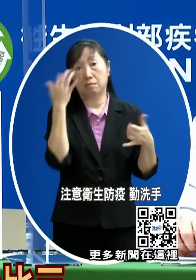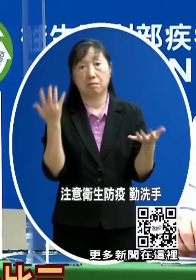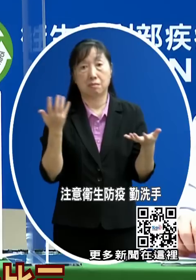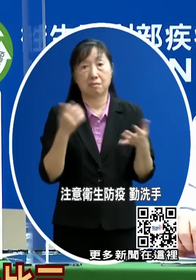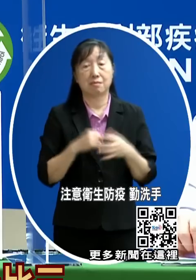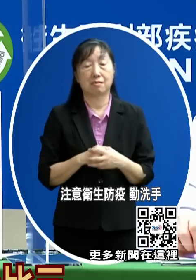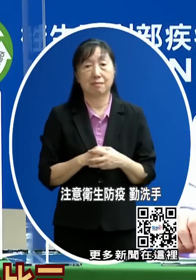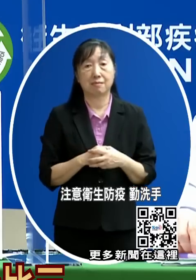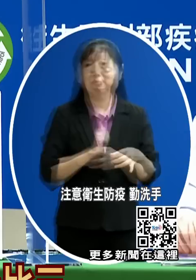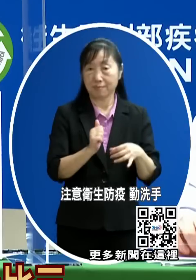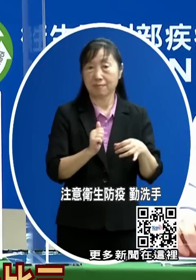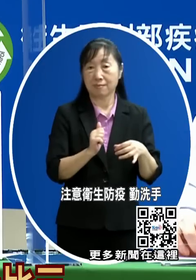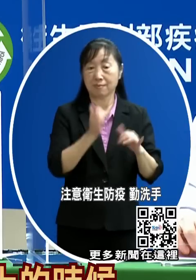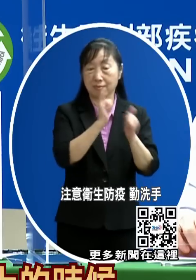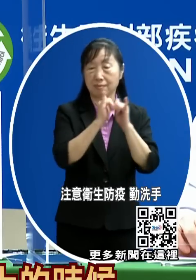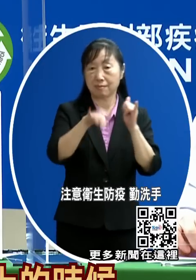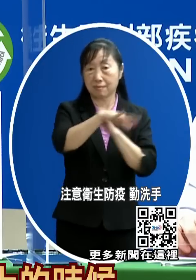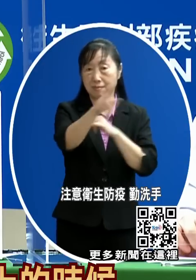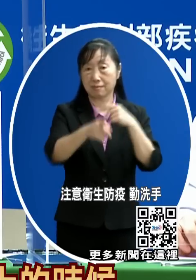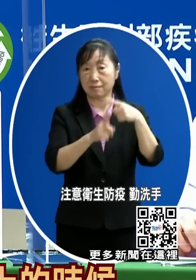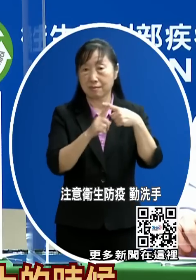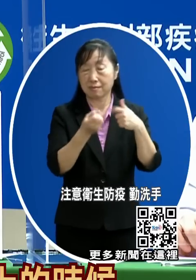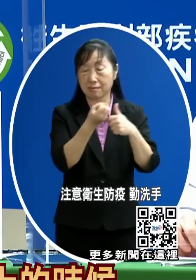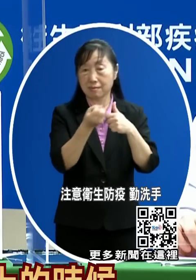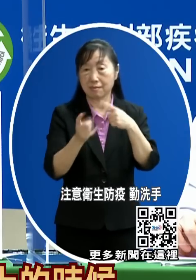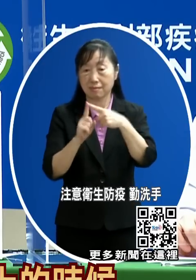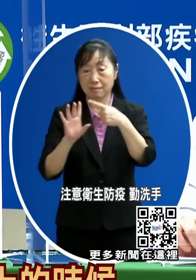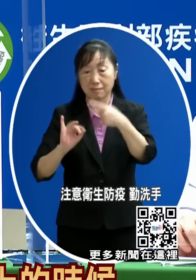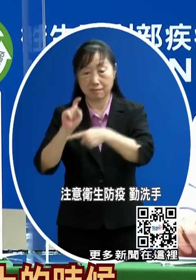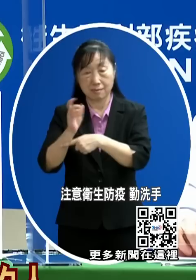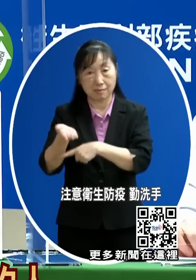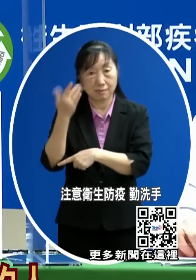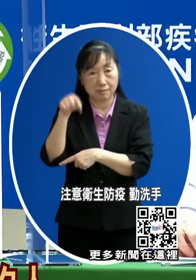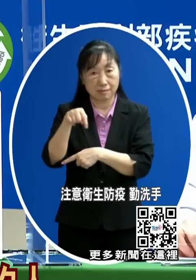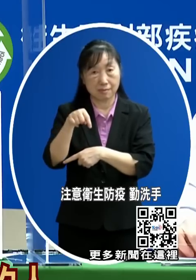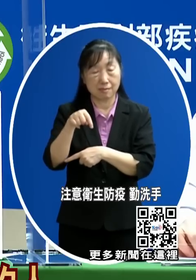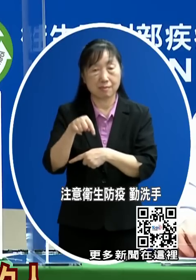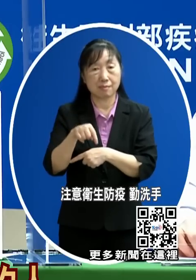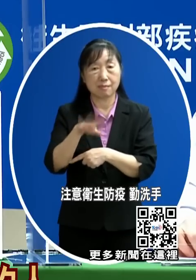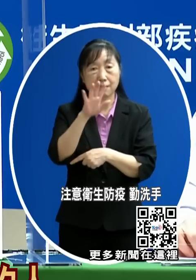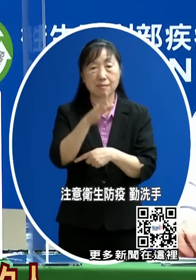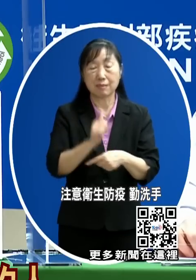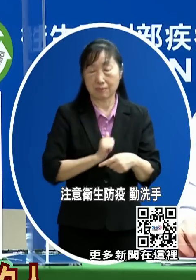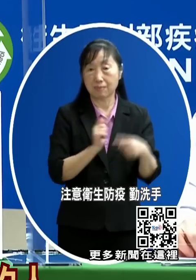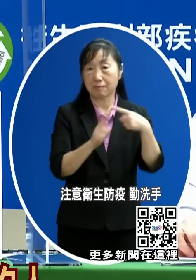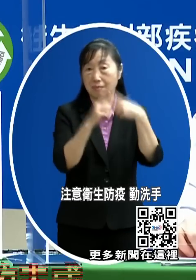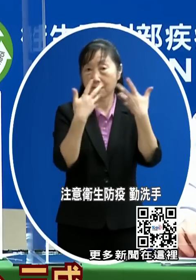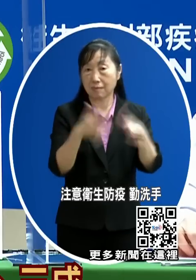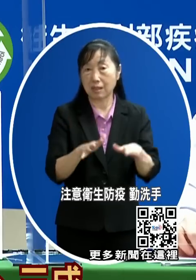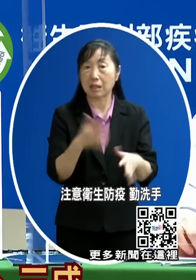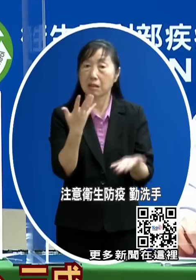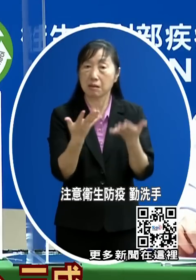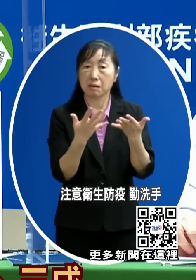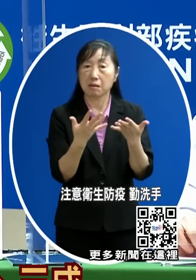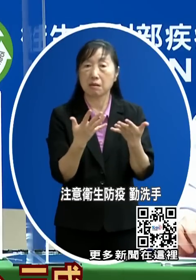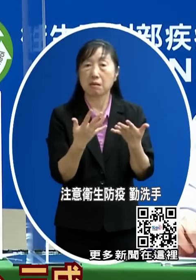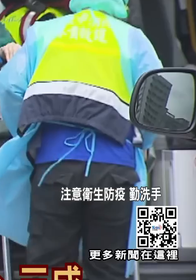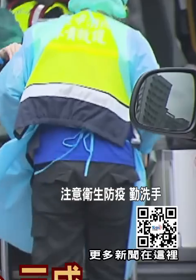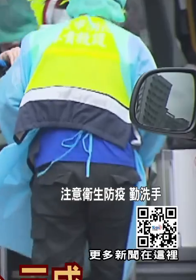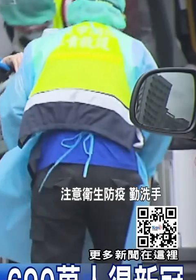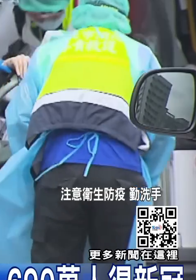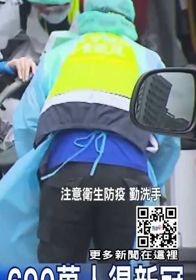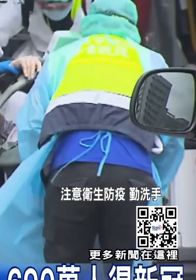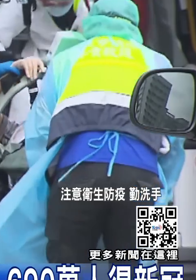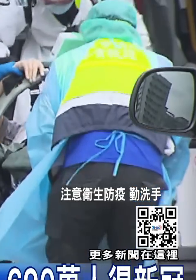是1:2-1:3、确诊率了，都到10%以上的时候，那其实有染过疫的人可能就已经到了